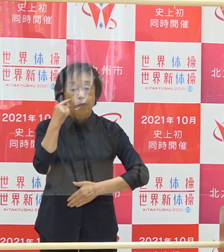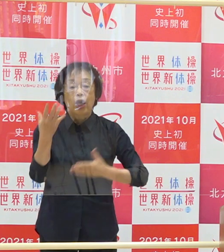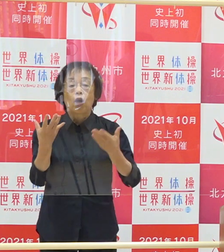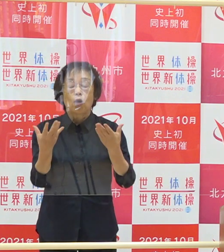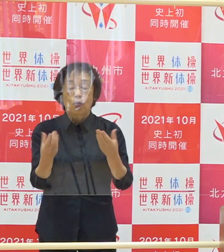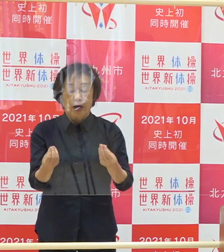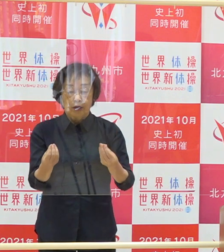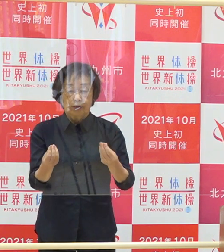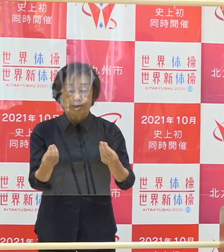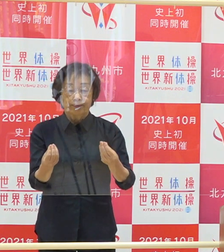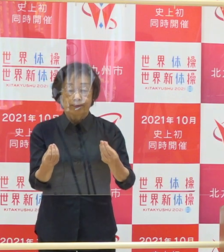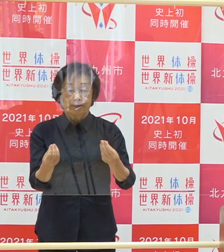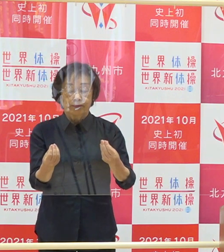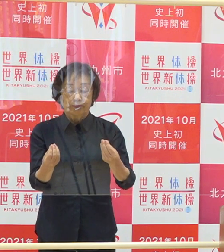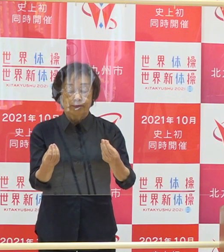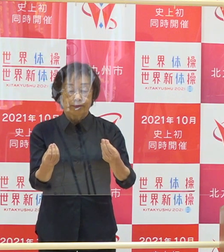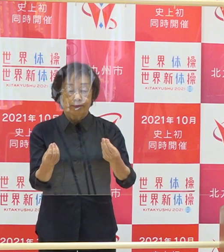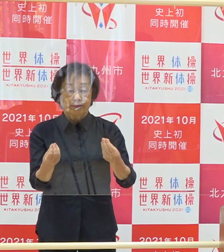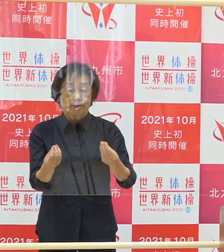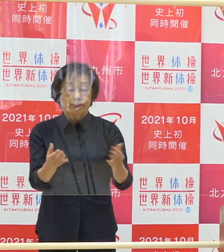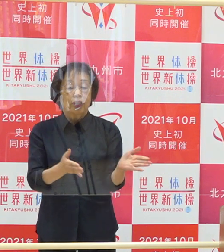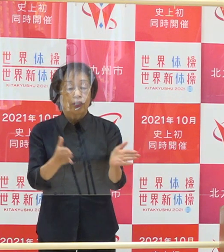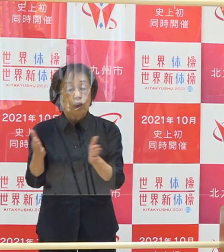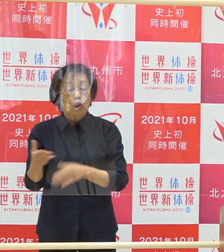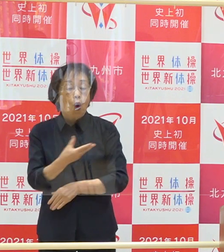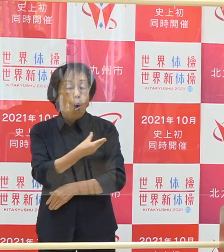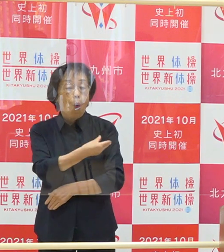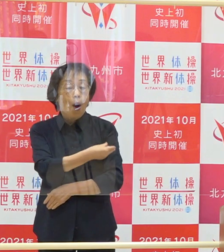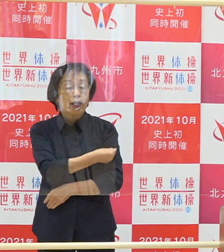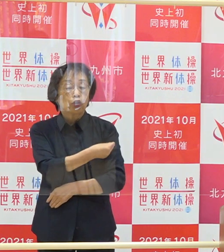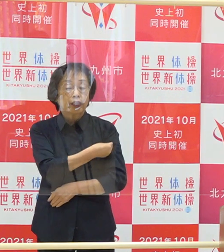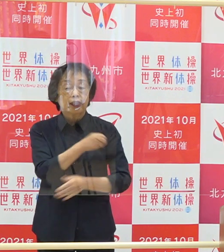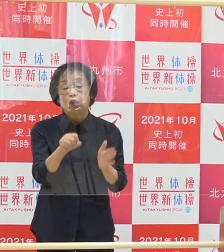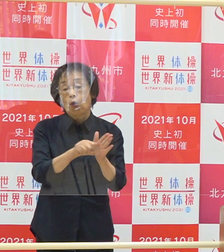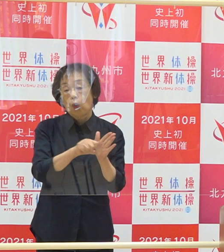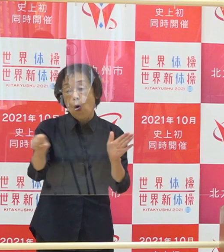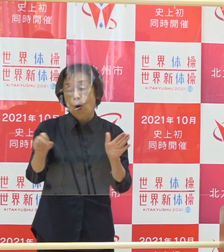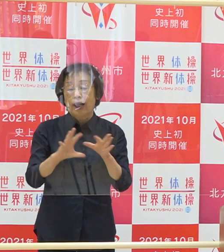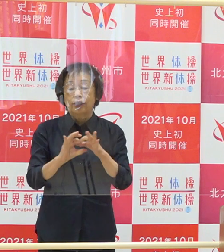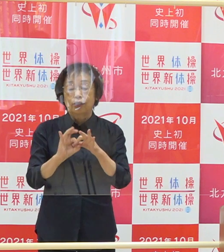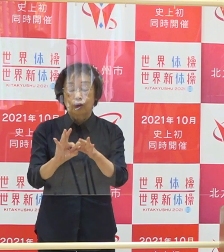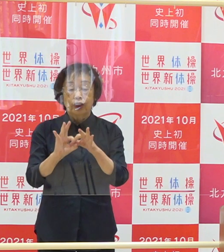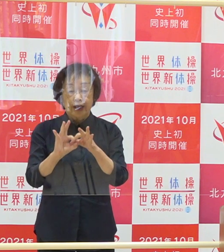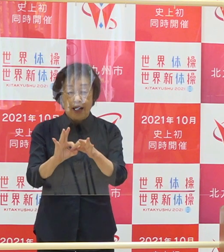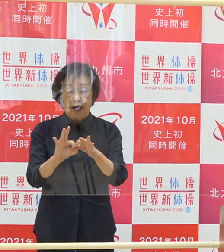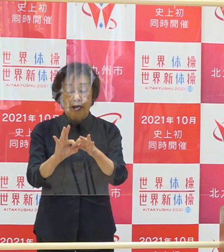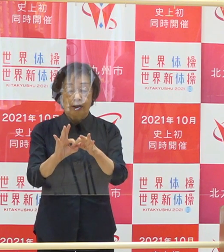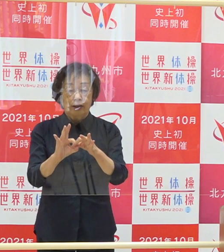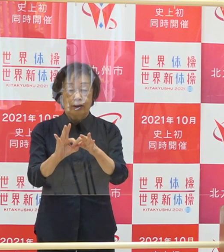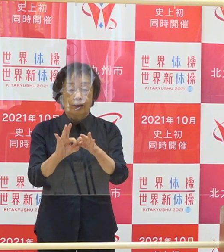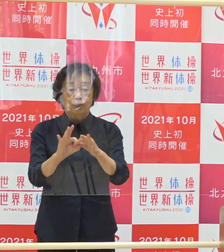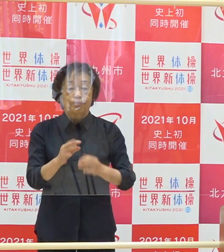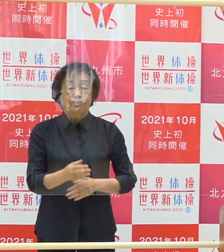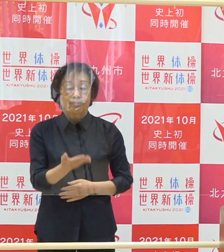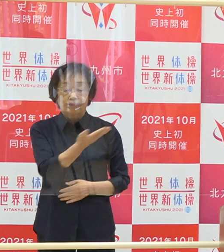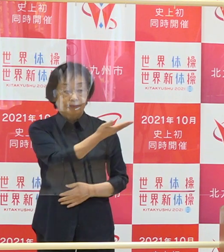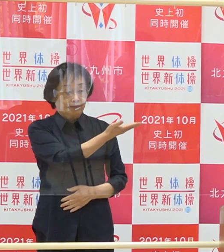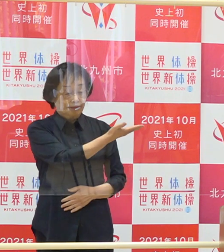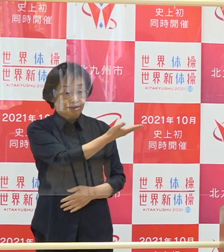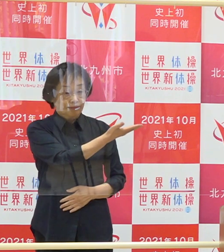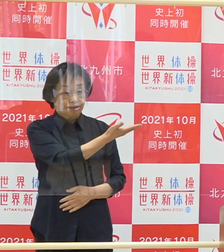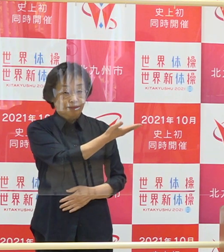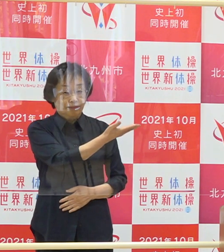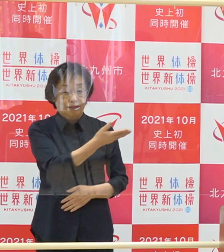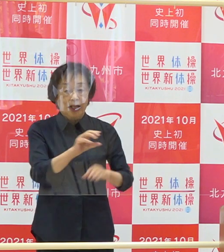みとなっております。次にワクチンの効果であります。まずはこの感